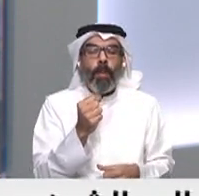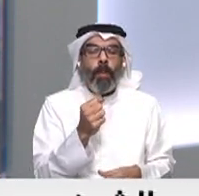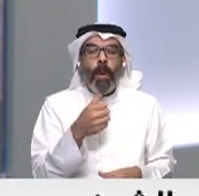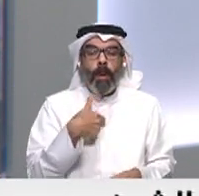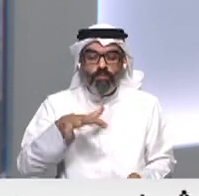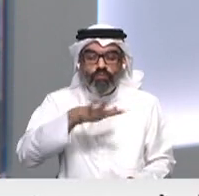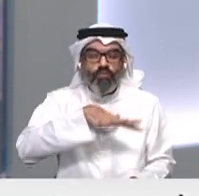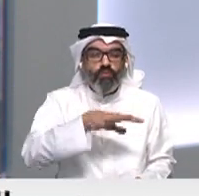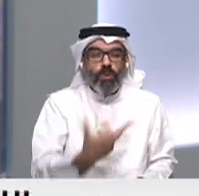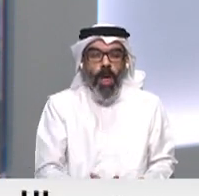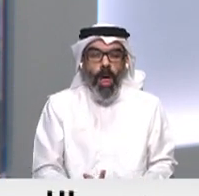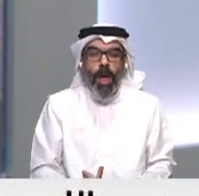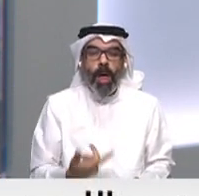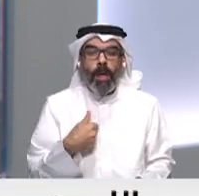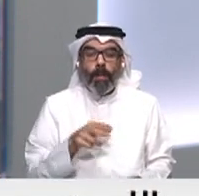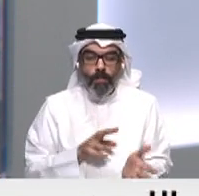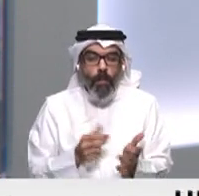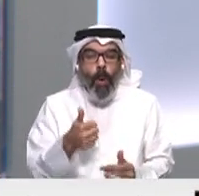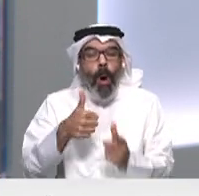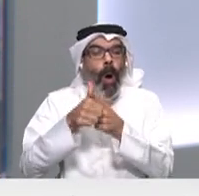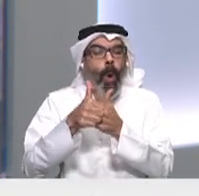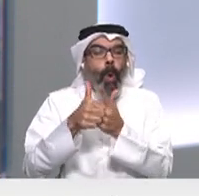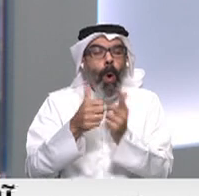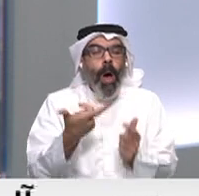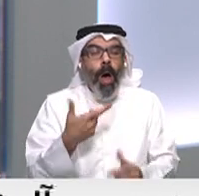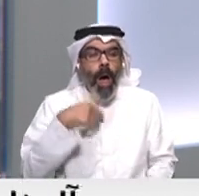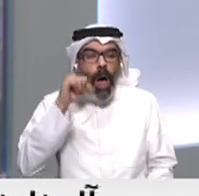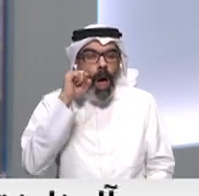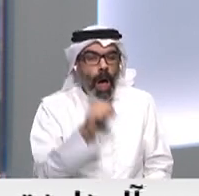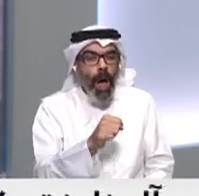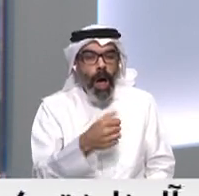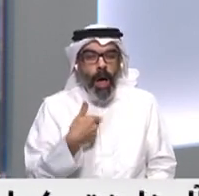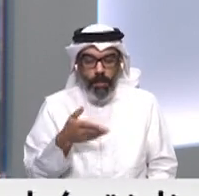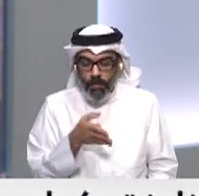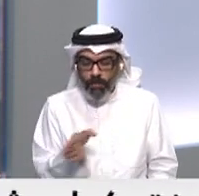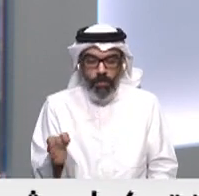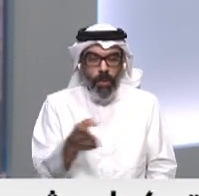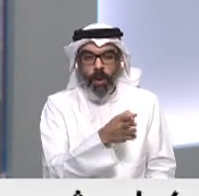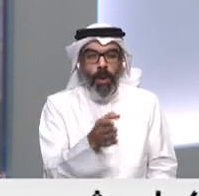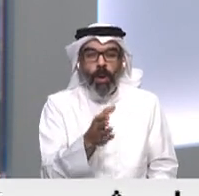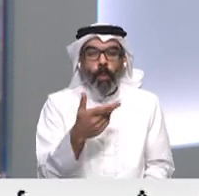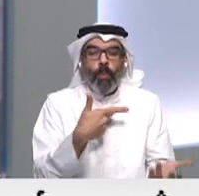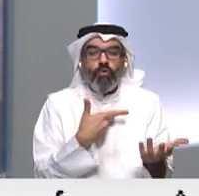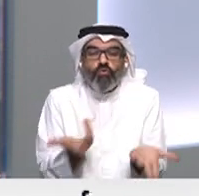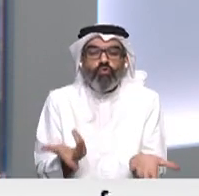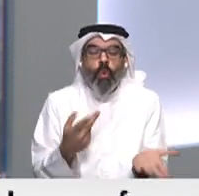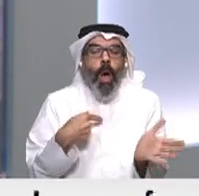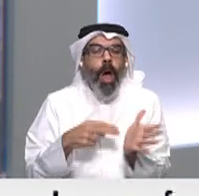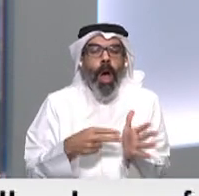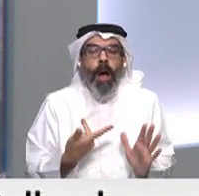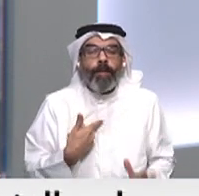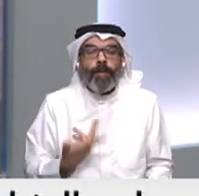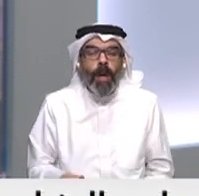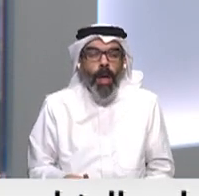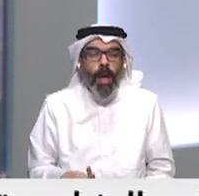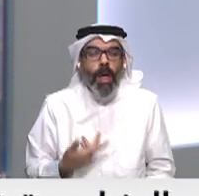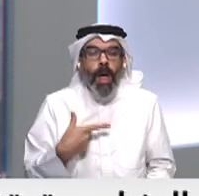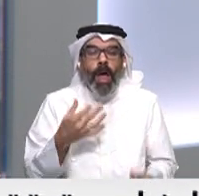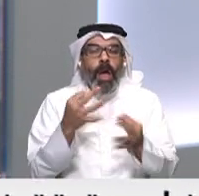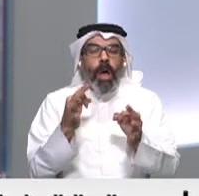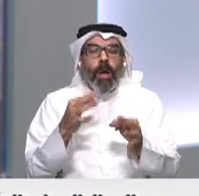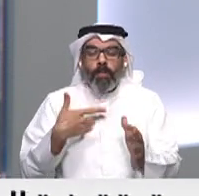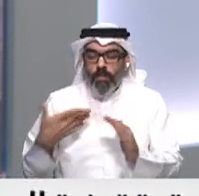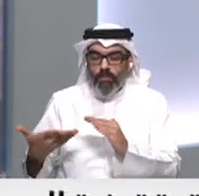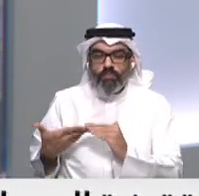المجتمع، ويأتي في مقدمتها الموضوع المتعلق بالتحركات والتنقل باستقلالية والحاجة الماسة لوجود